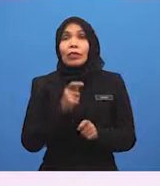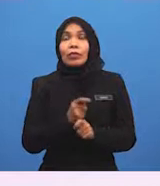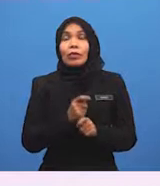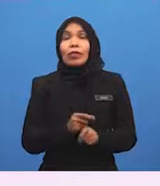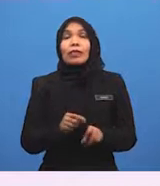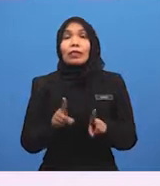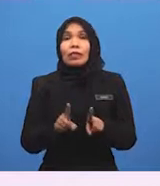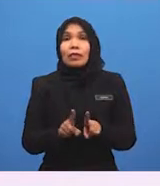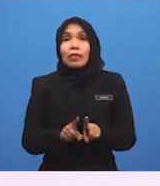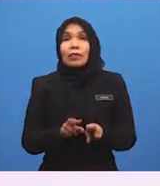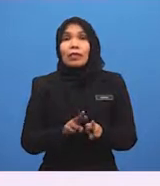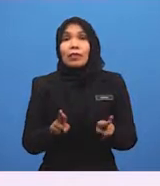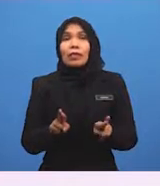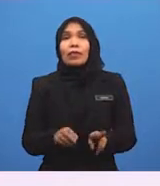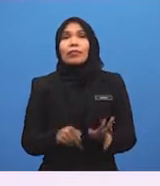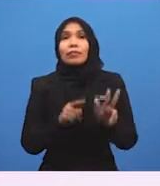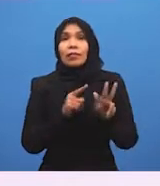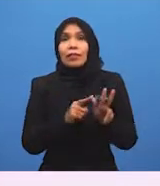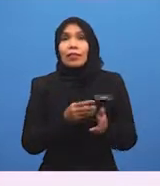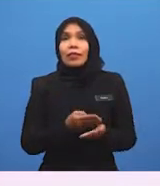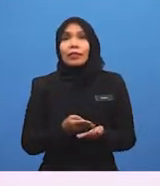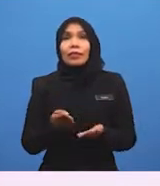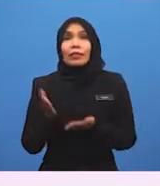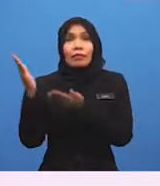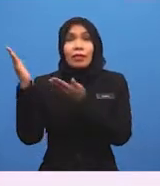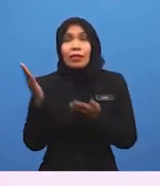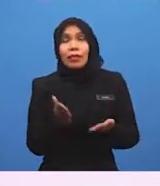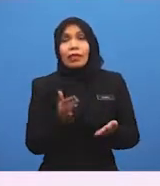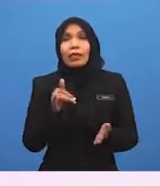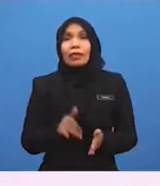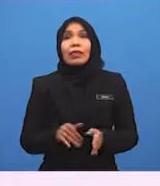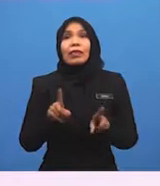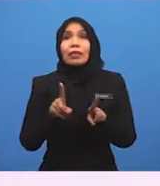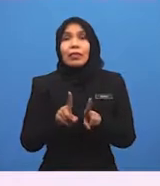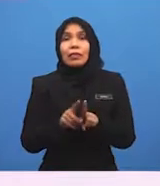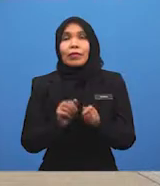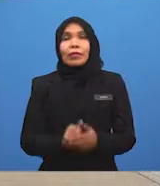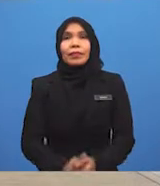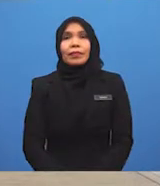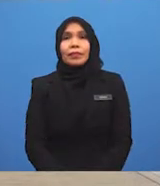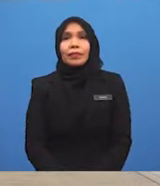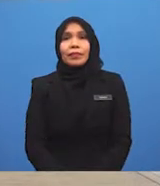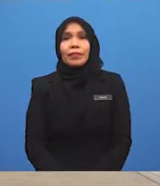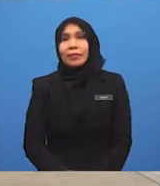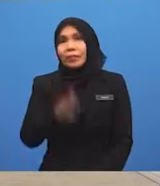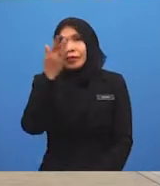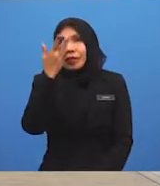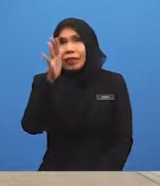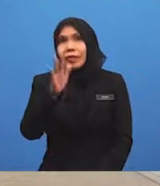rata. Dan ketiga, memberikan layanan yang sama tanpa mengira kaum. Pandai